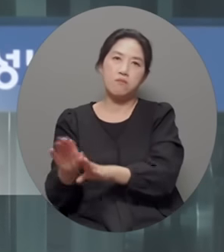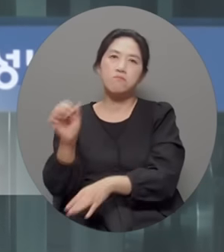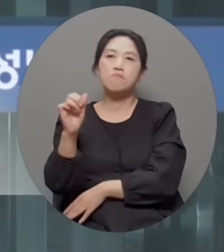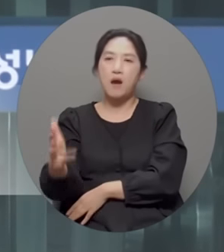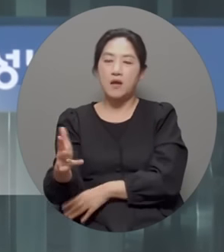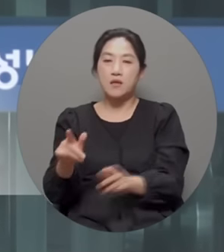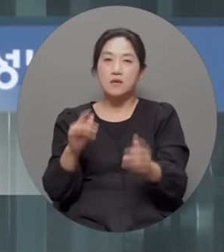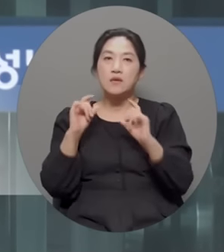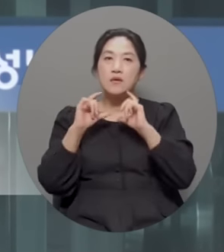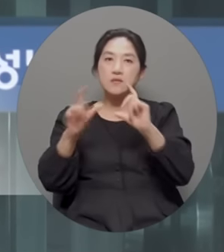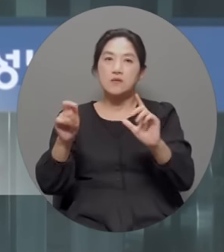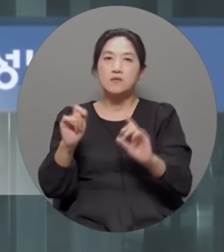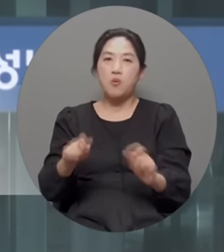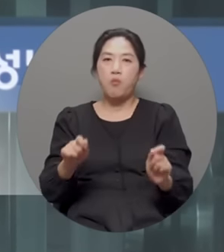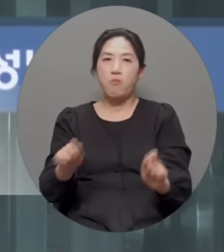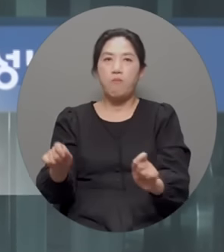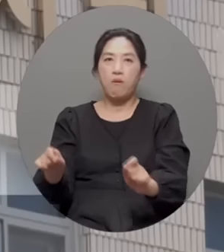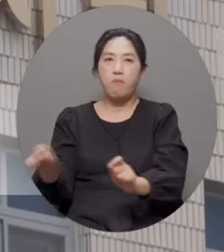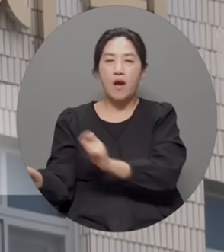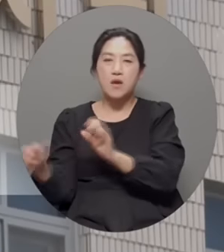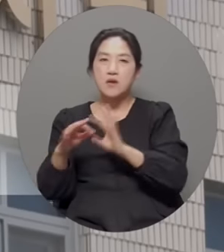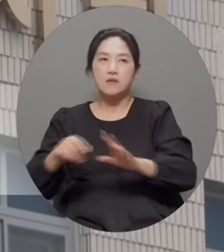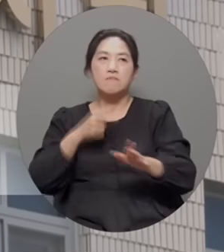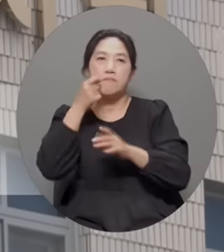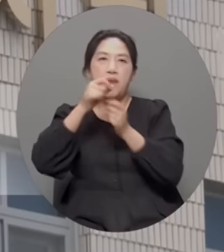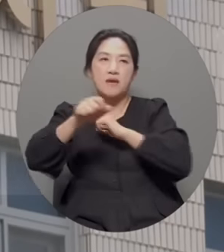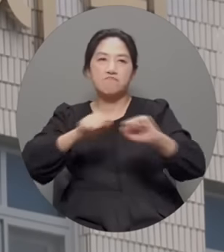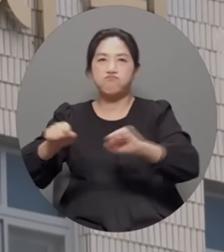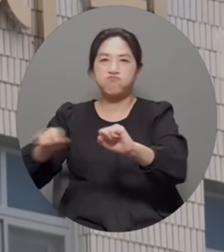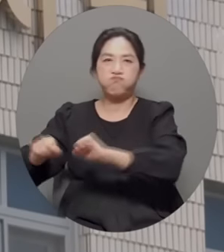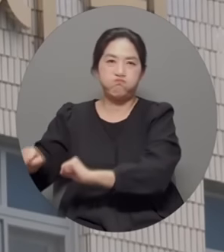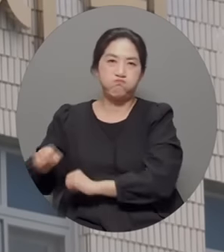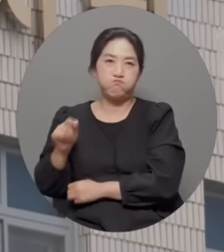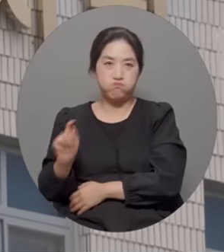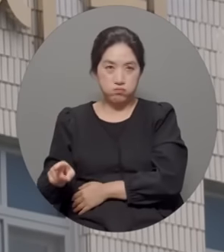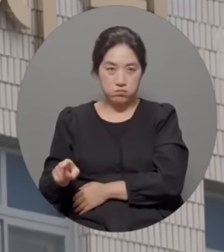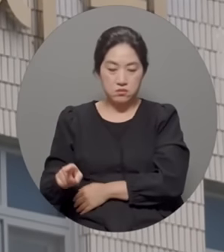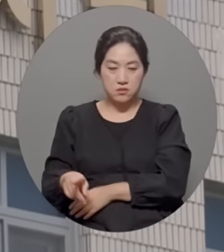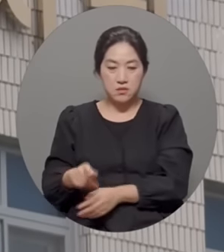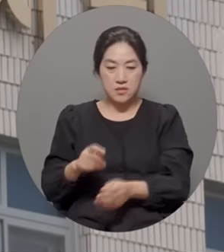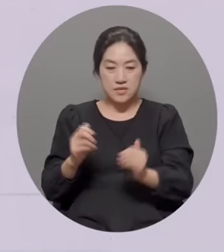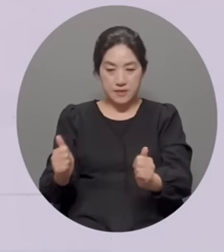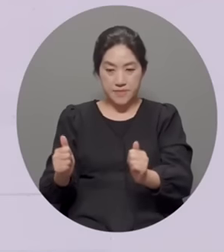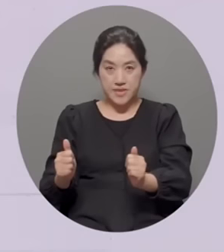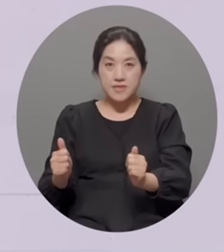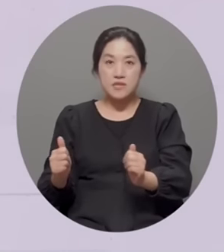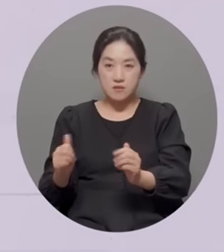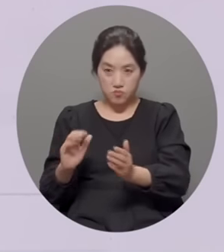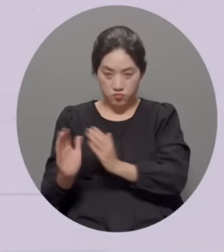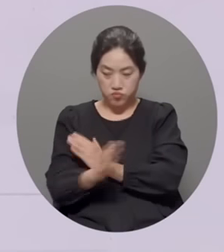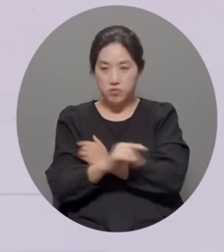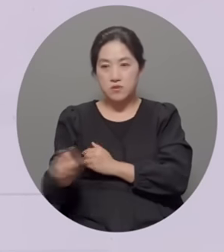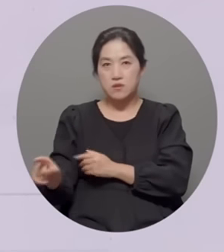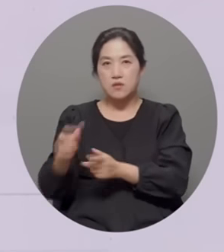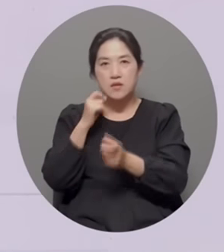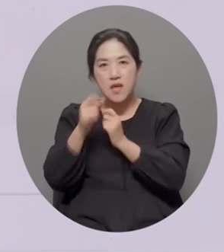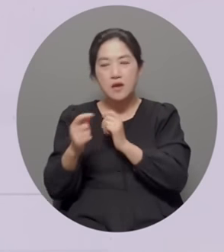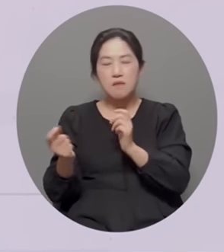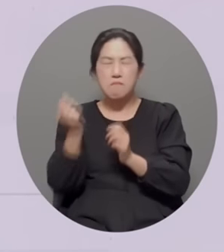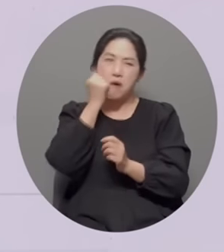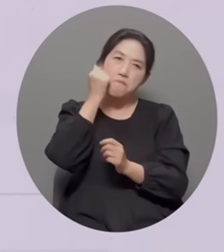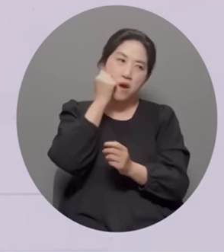선고가 미뤄졌고 이 씨는 계속 사기 행각을 이어온 겁니다. 재판에 넘겨진 이후에도 이 씨에게 사기를 당한